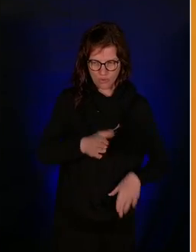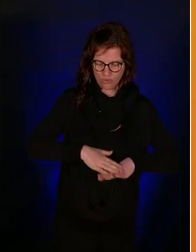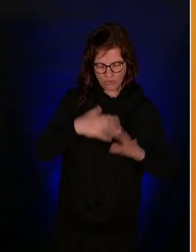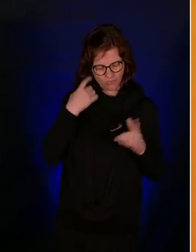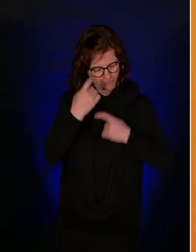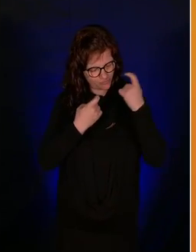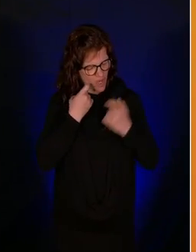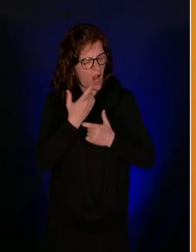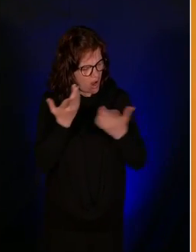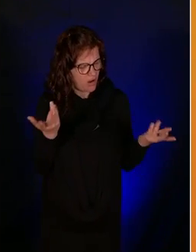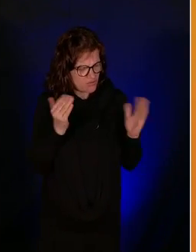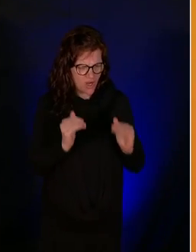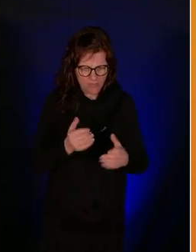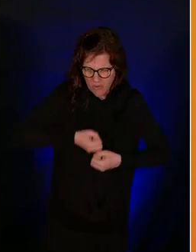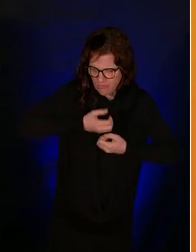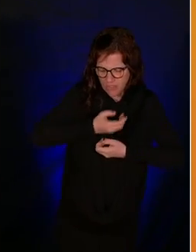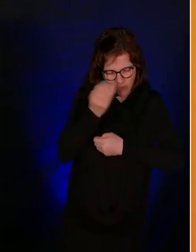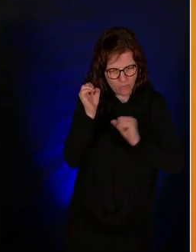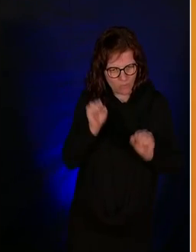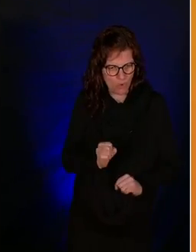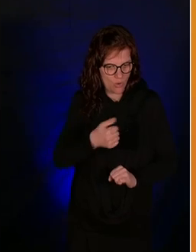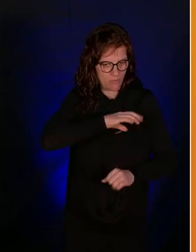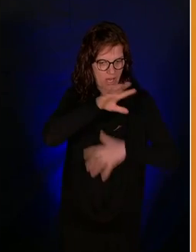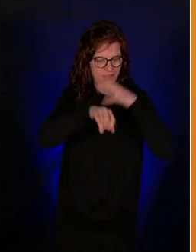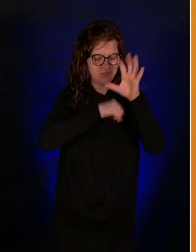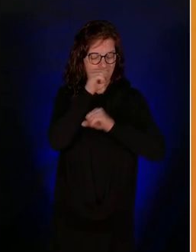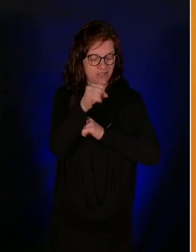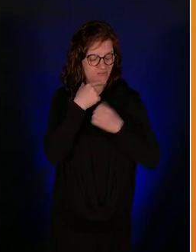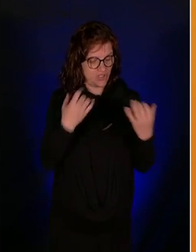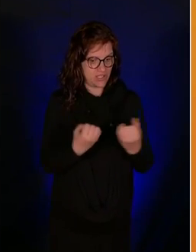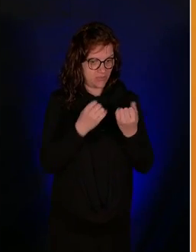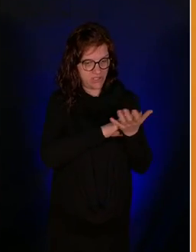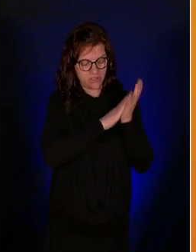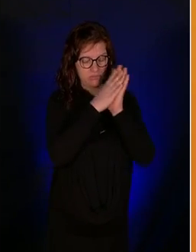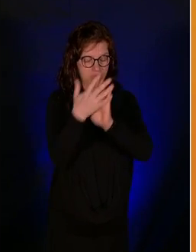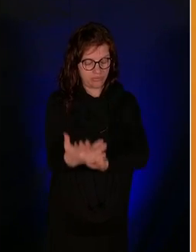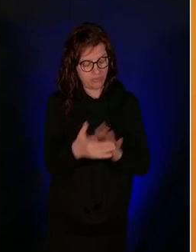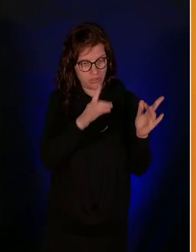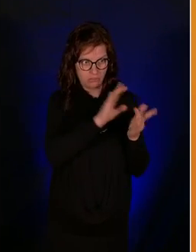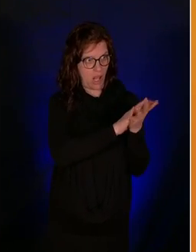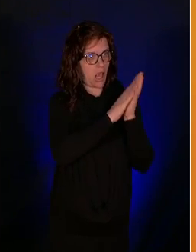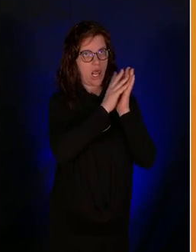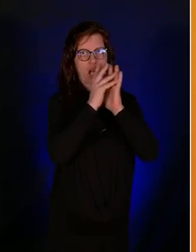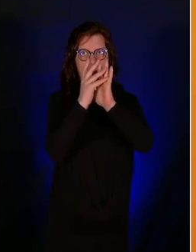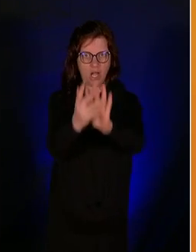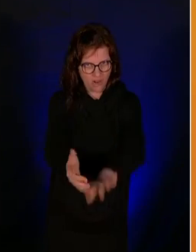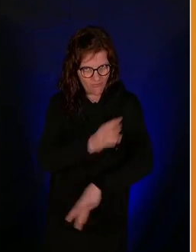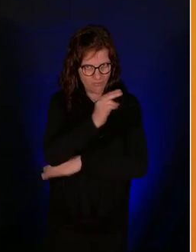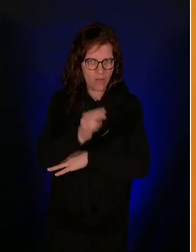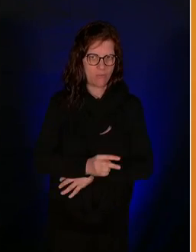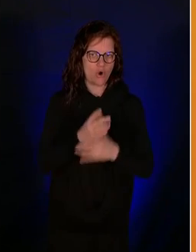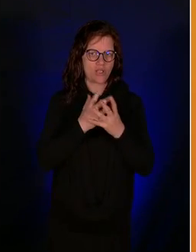dire parce que l'escalade, c'est une activité qui est en pleine transformation. Donc, elle évolue très fortement depuis ces dernières